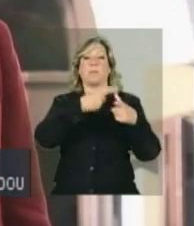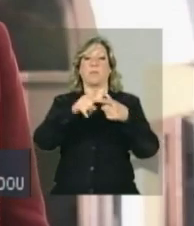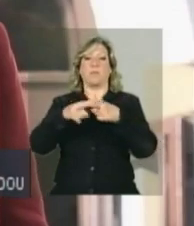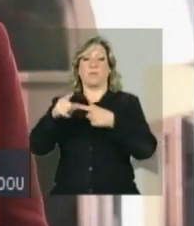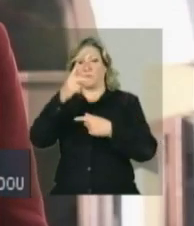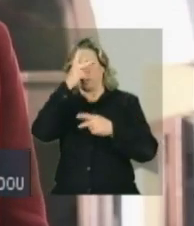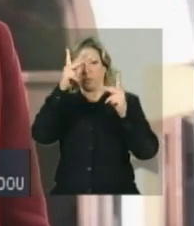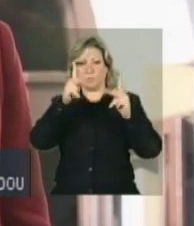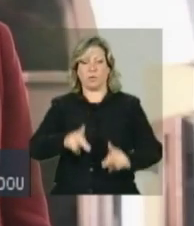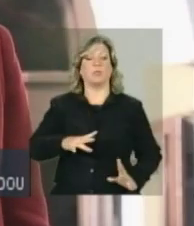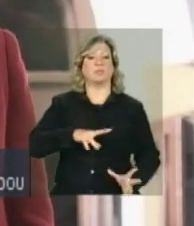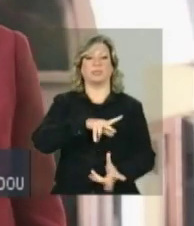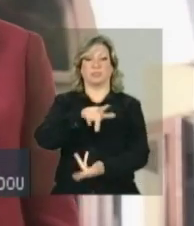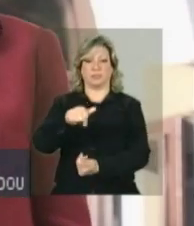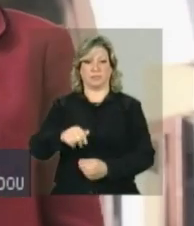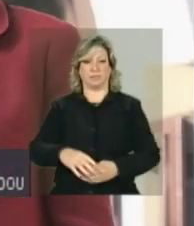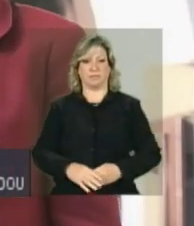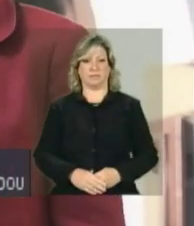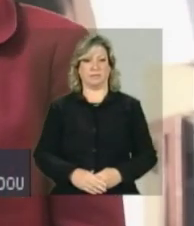dos povos do mundo.